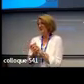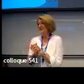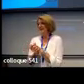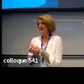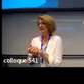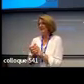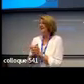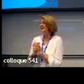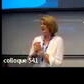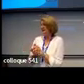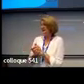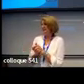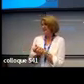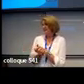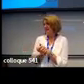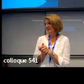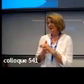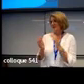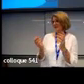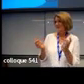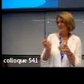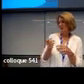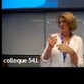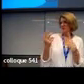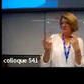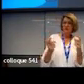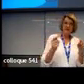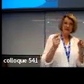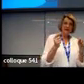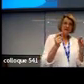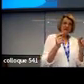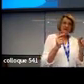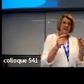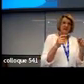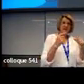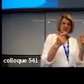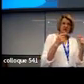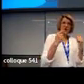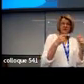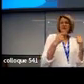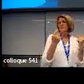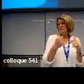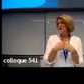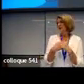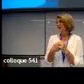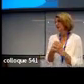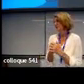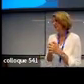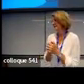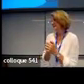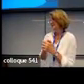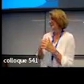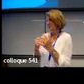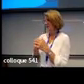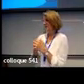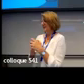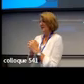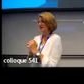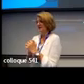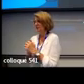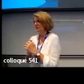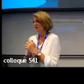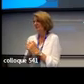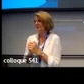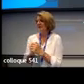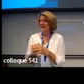des universitaires, la qualité des articles et la perception des bibliothécaires, quand les bibliothécaires de l'utilisation de Wikipédia